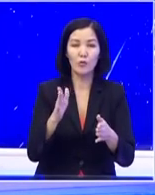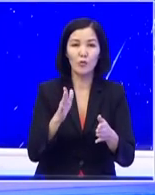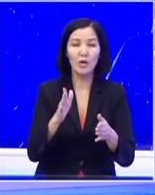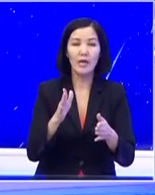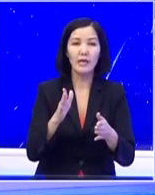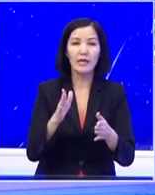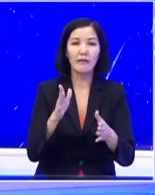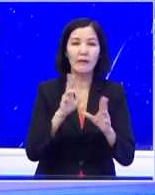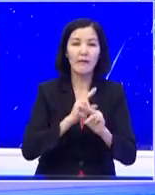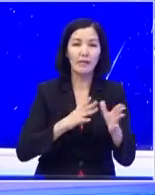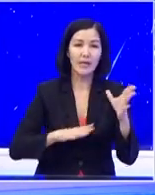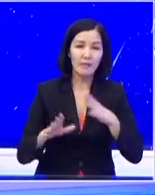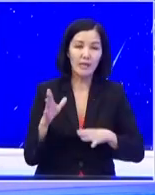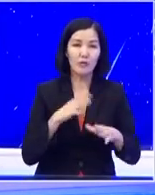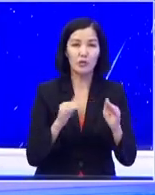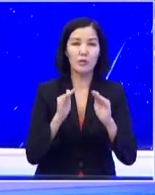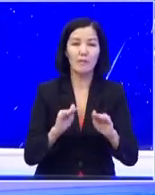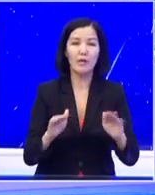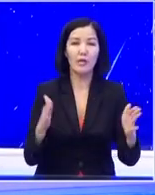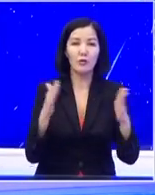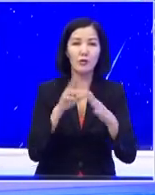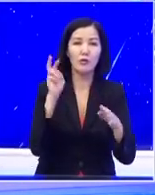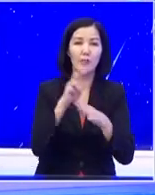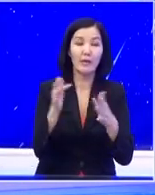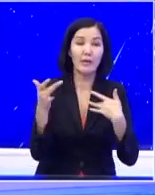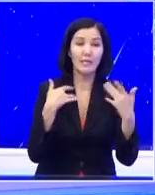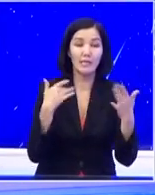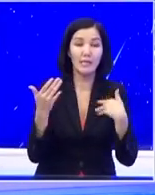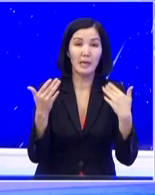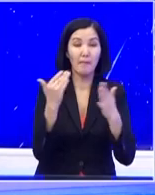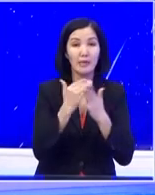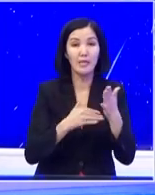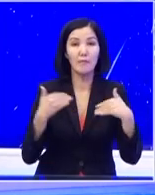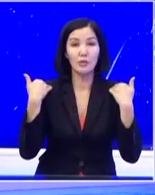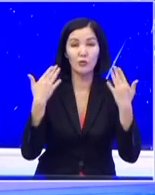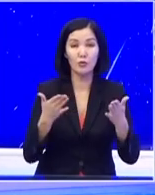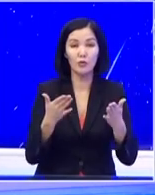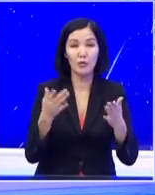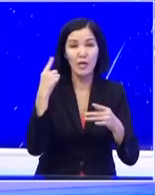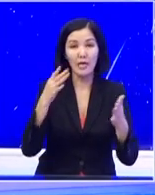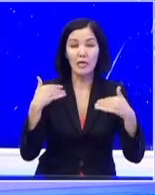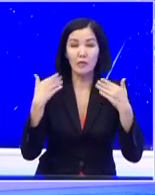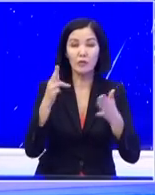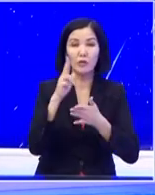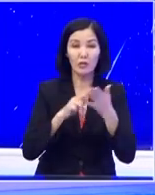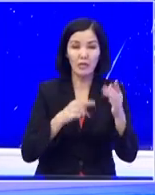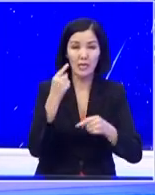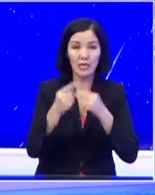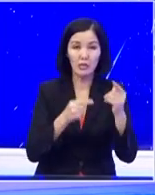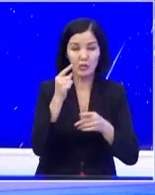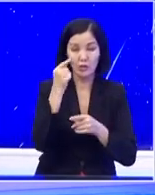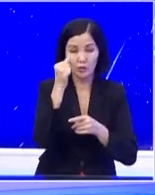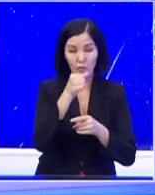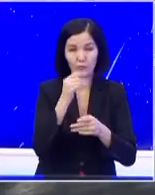тәрбиеленушісі балалардың үйіне барып концерттік бағдарламасын ұсынды. Мұндай игі бастама дәстүрлі түрде ұйымдастырылып тұрады, дейді